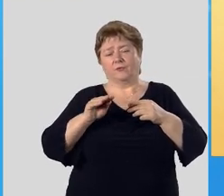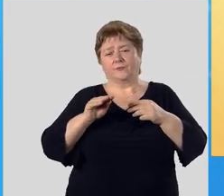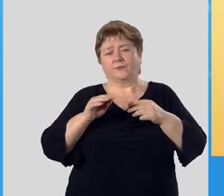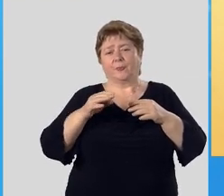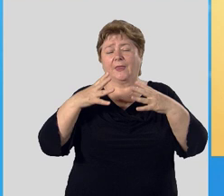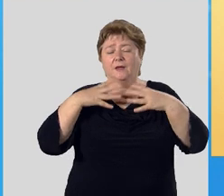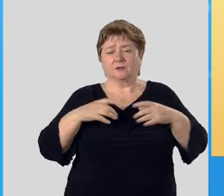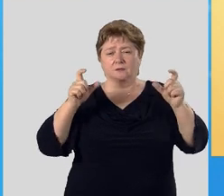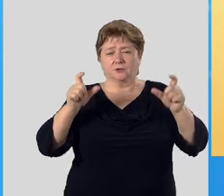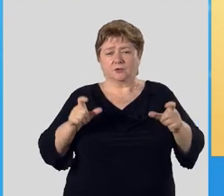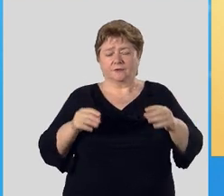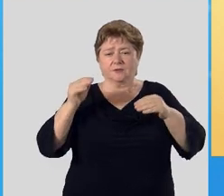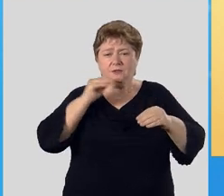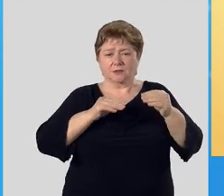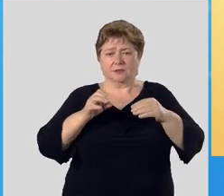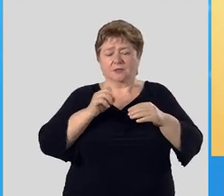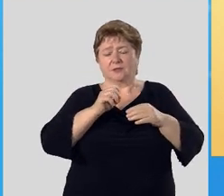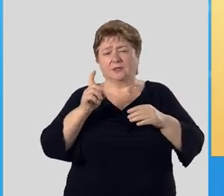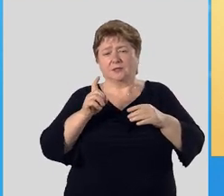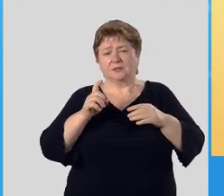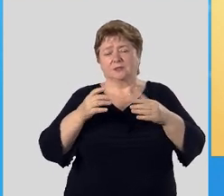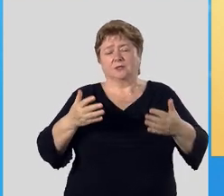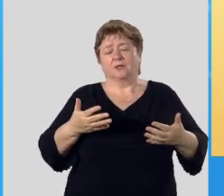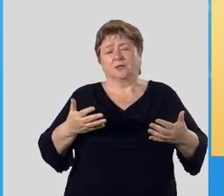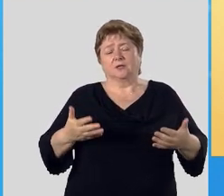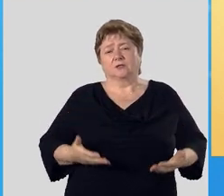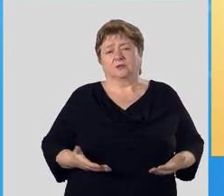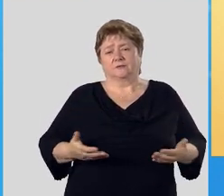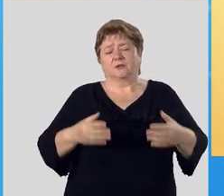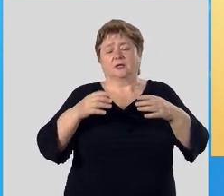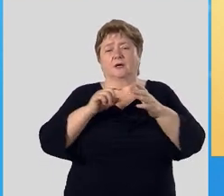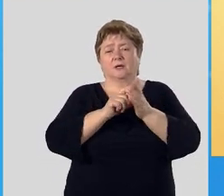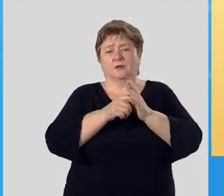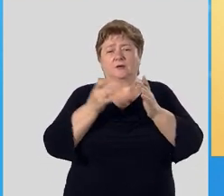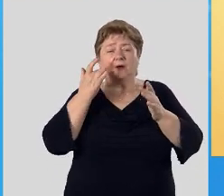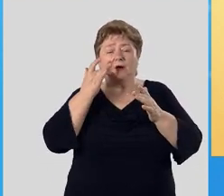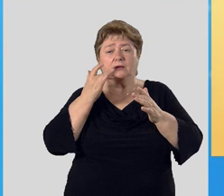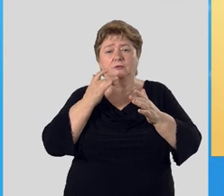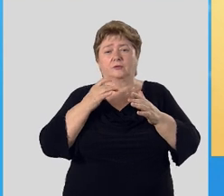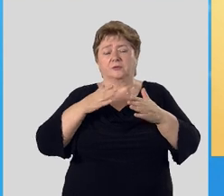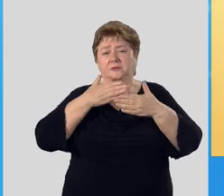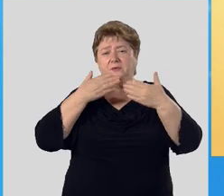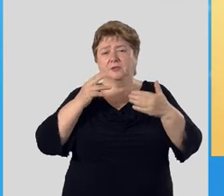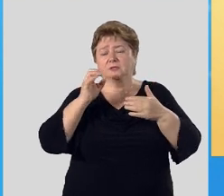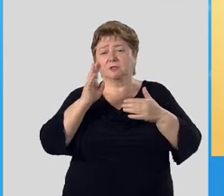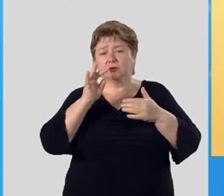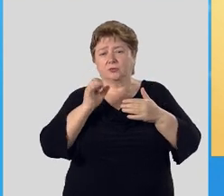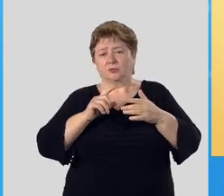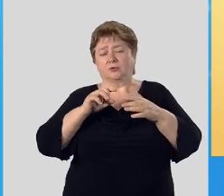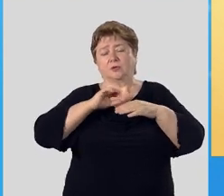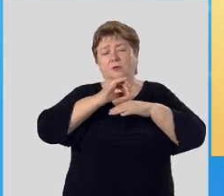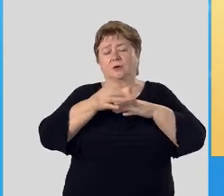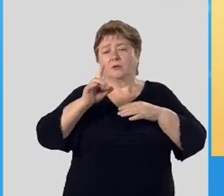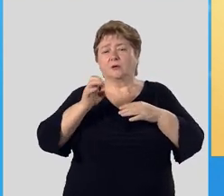тело человека состоит из типично животных клеток которые не имеют целлюлозных оболочек